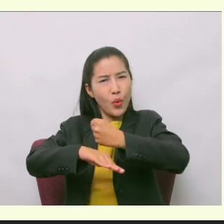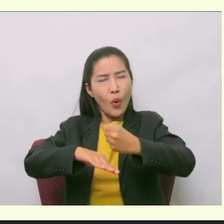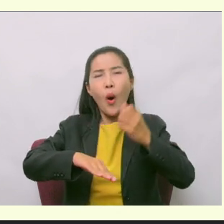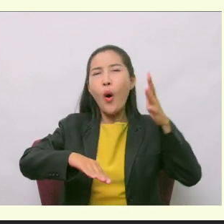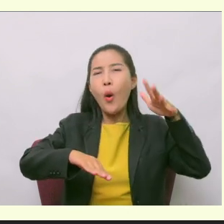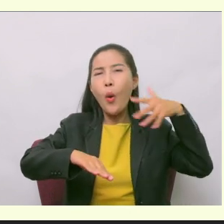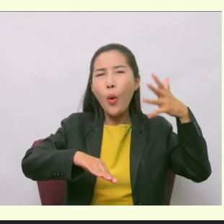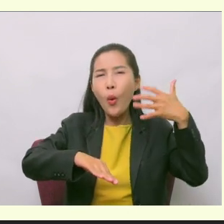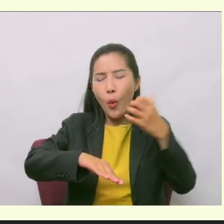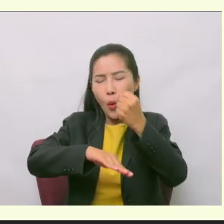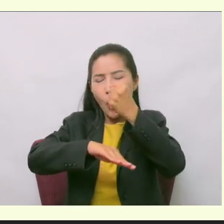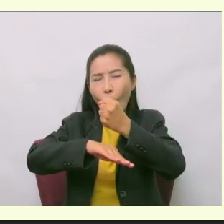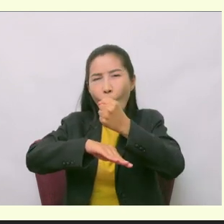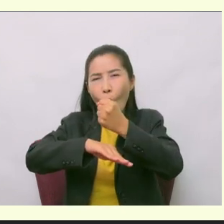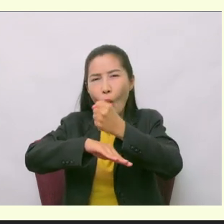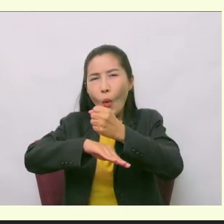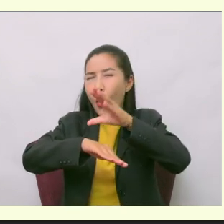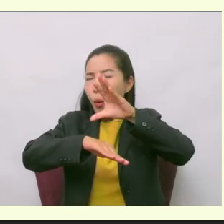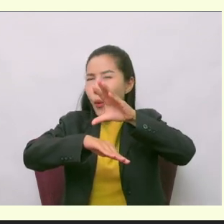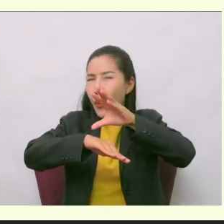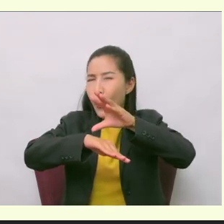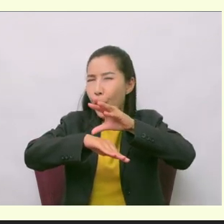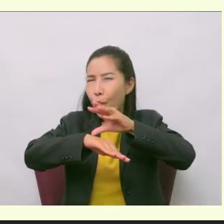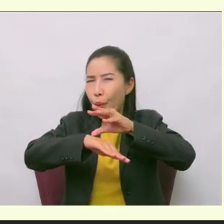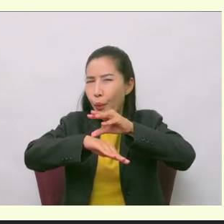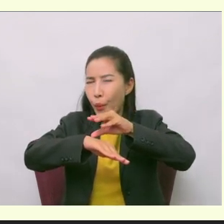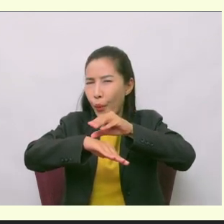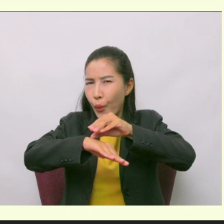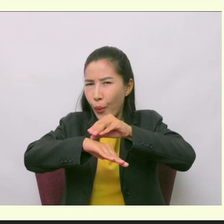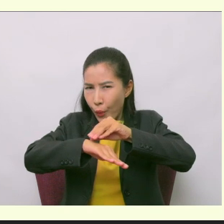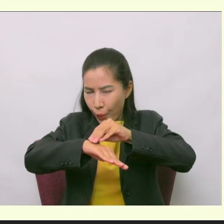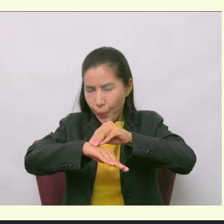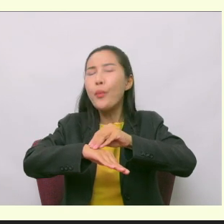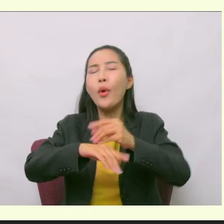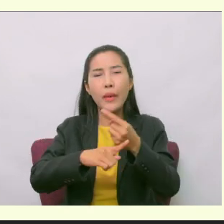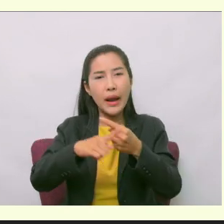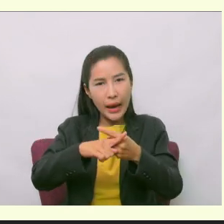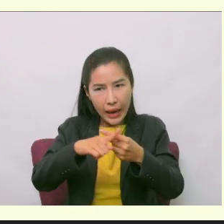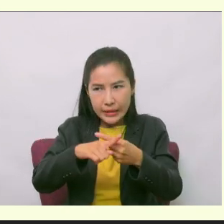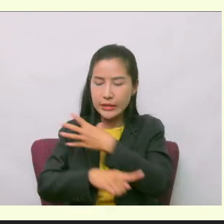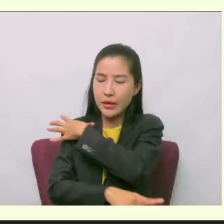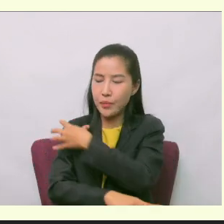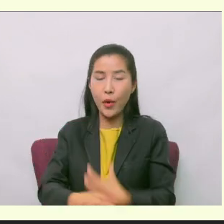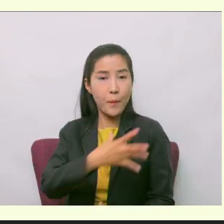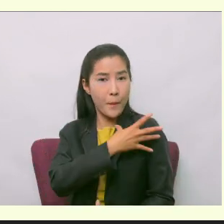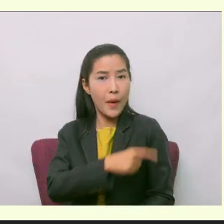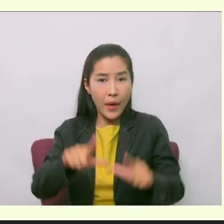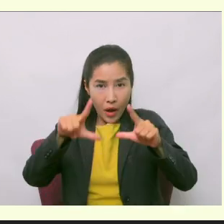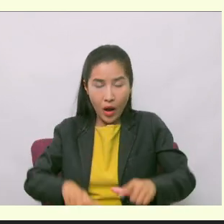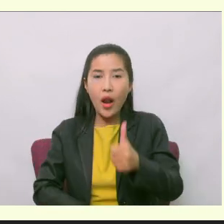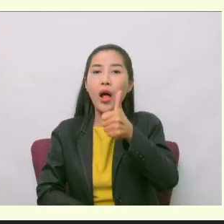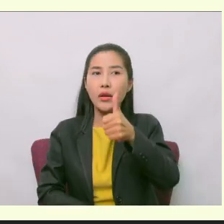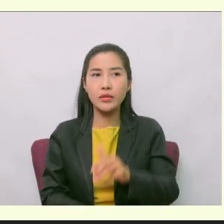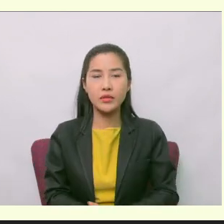ารถที่จะช่วยนะคะในเรื่องของอาการเกร็งหรือว่าการปวดเมื่อยได้ด้วยนะคะอย่างในกรณีของคนที่มีในเรื่องของผัง